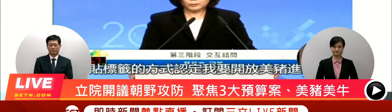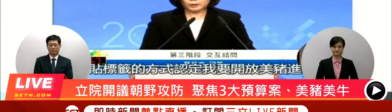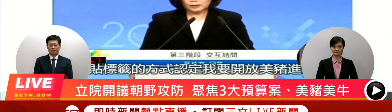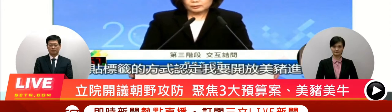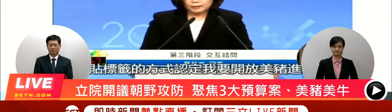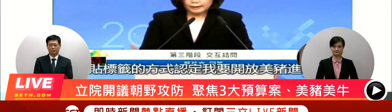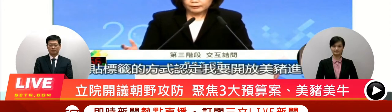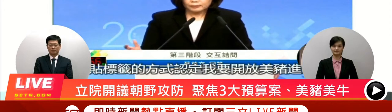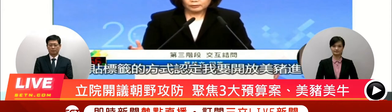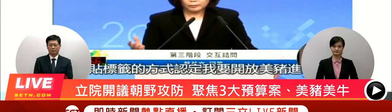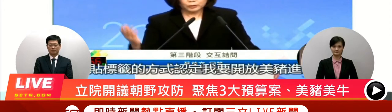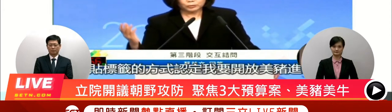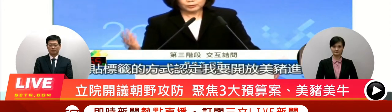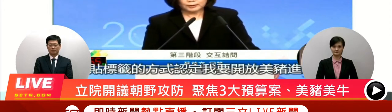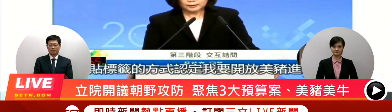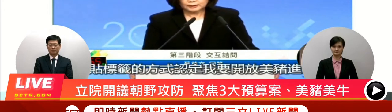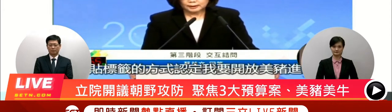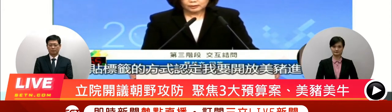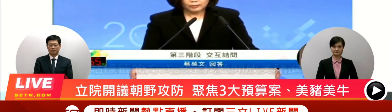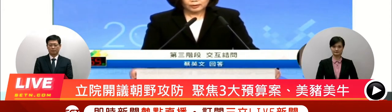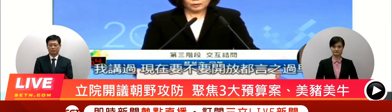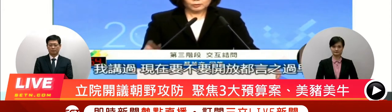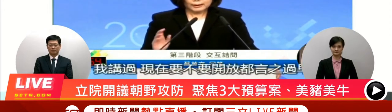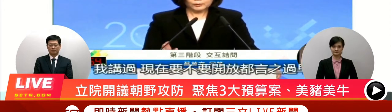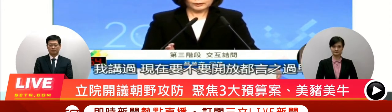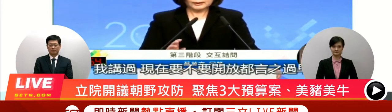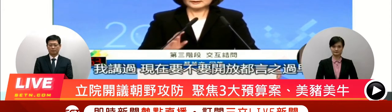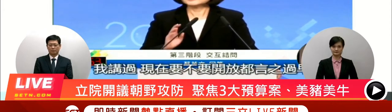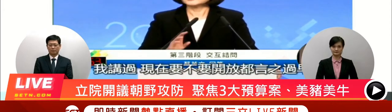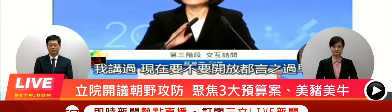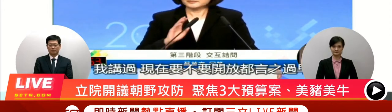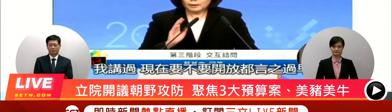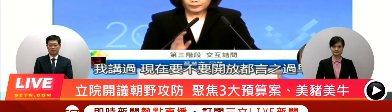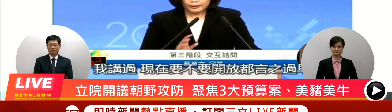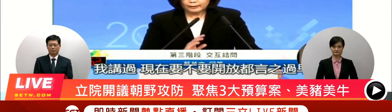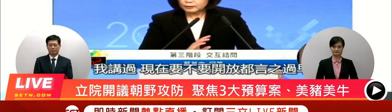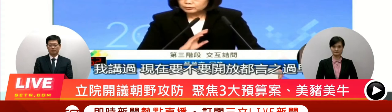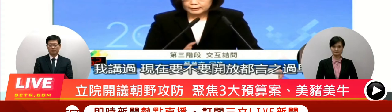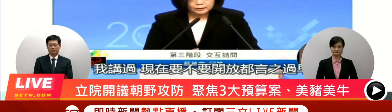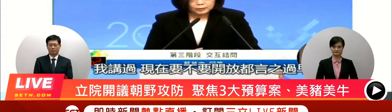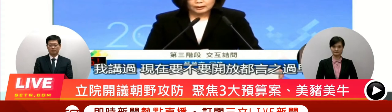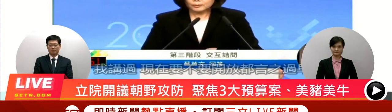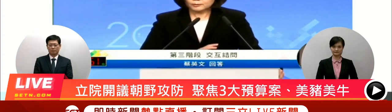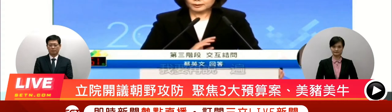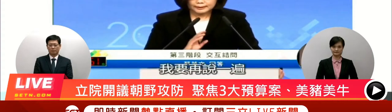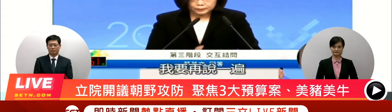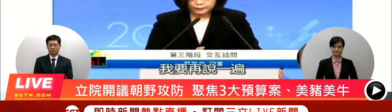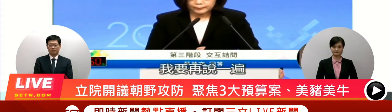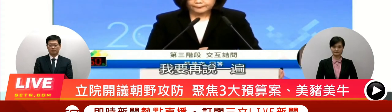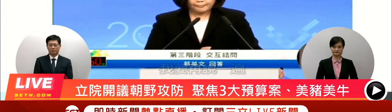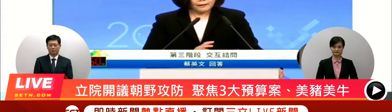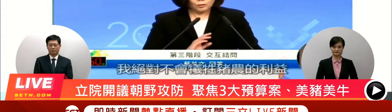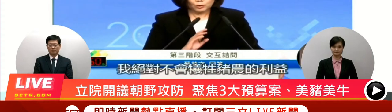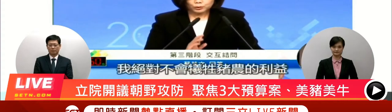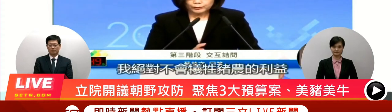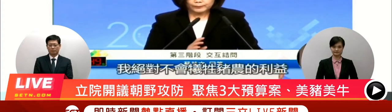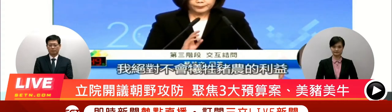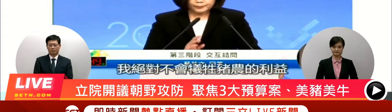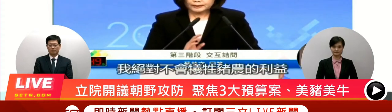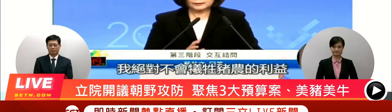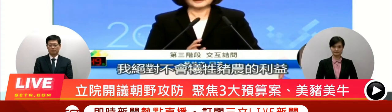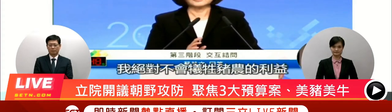我要开放美猪进口，我讲过，现在要不要开放都言之过早。我要再说一遍，我绝对